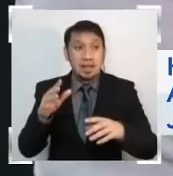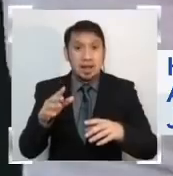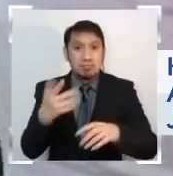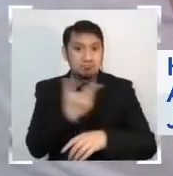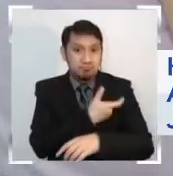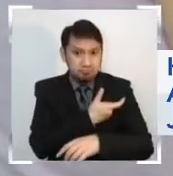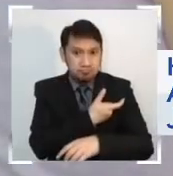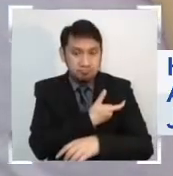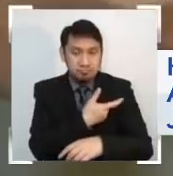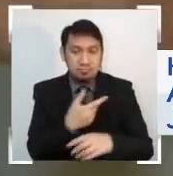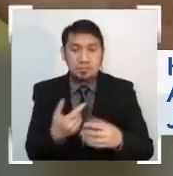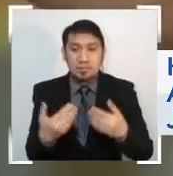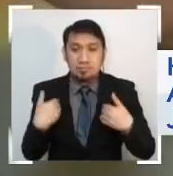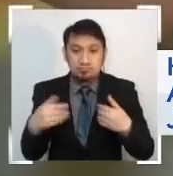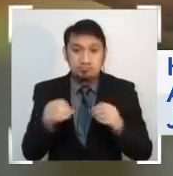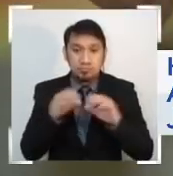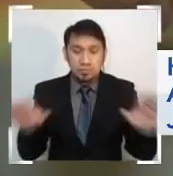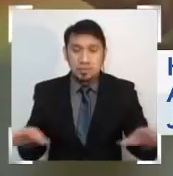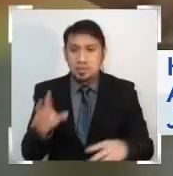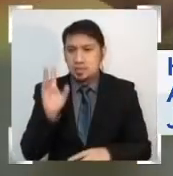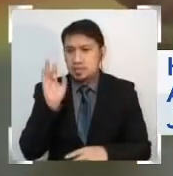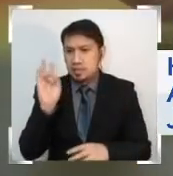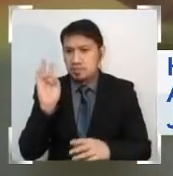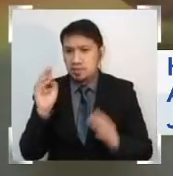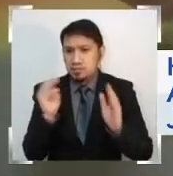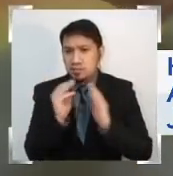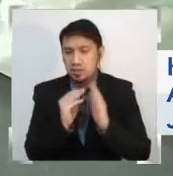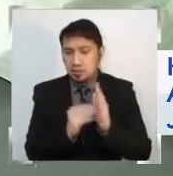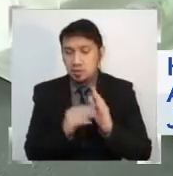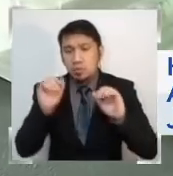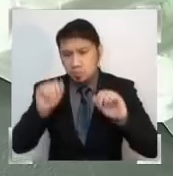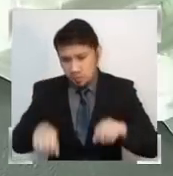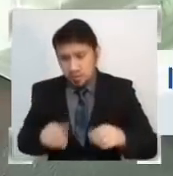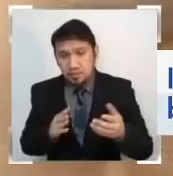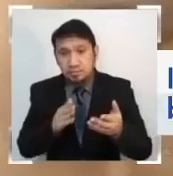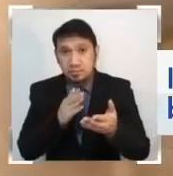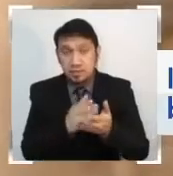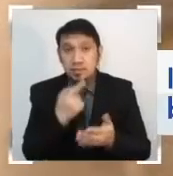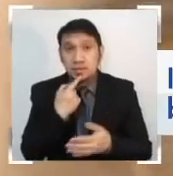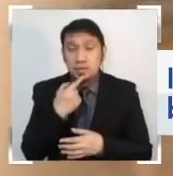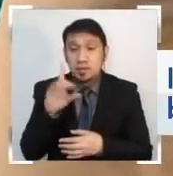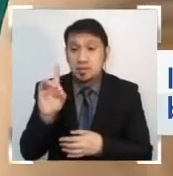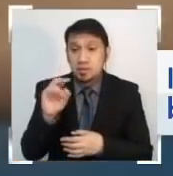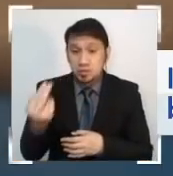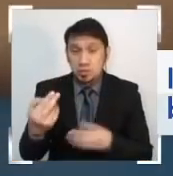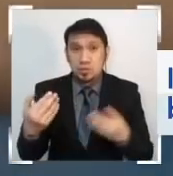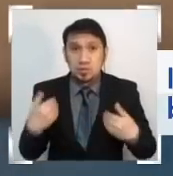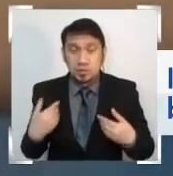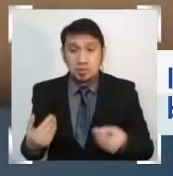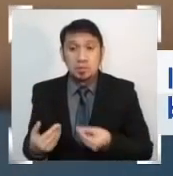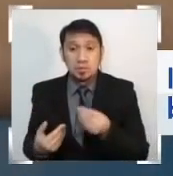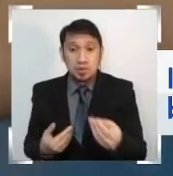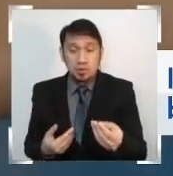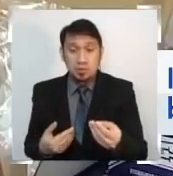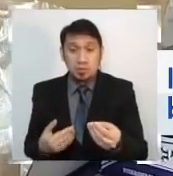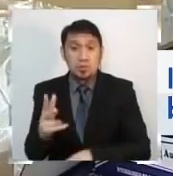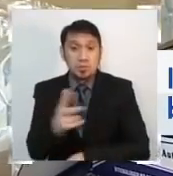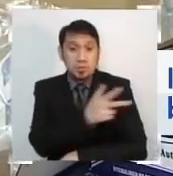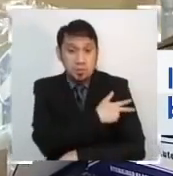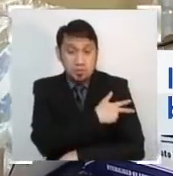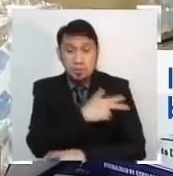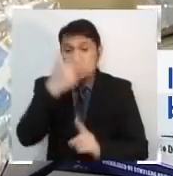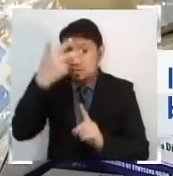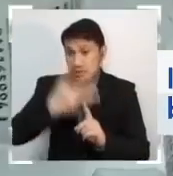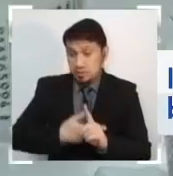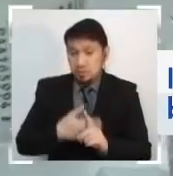inaasahang matuturukan. Pwede na raw mag-walk-in, sabi ng DOH. Ang interval naman ng pagbibigay ng booster shots na 3 months para sa Janssen at 6 months